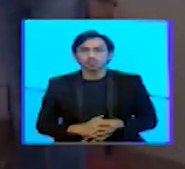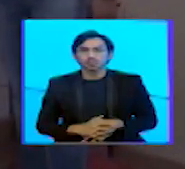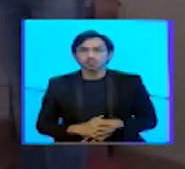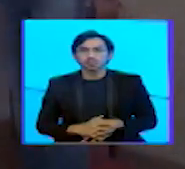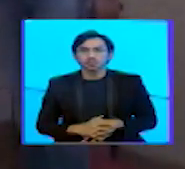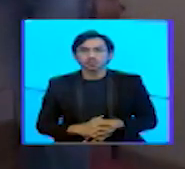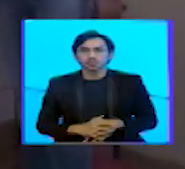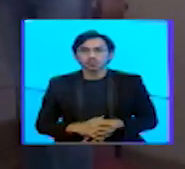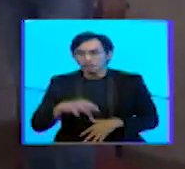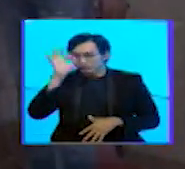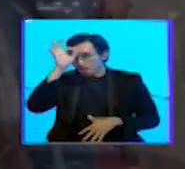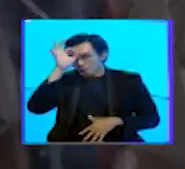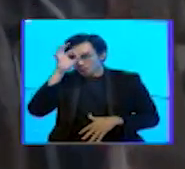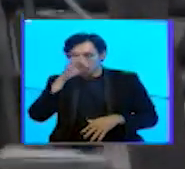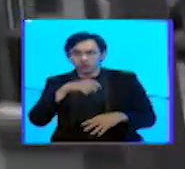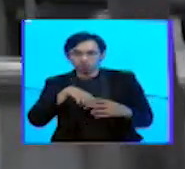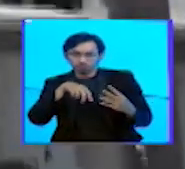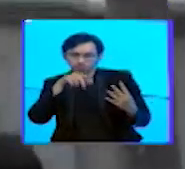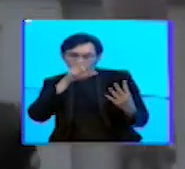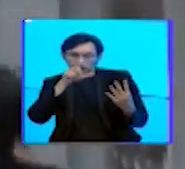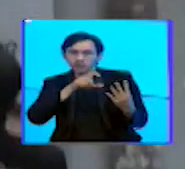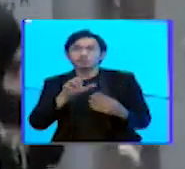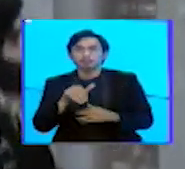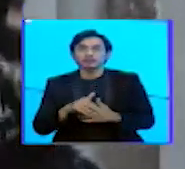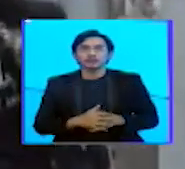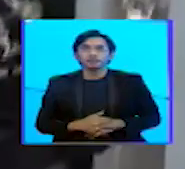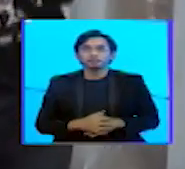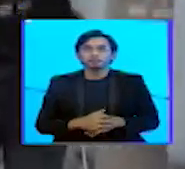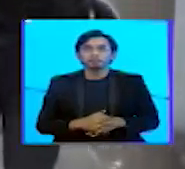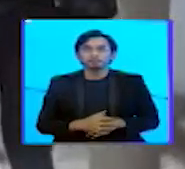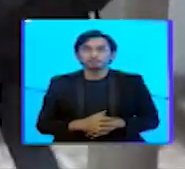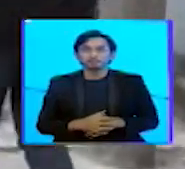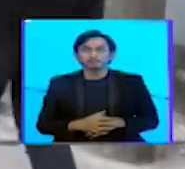pengejaran polisi. Dari Jakarta, Miftahul Ghani melaporkan.